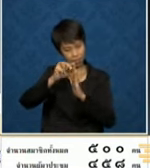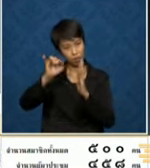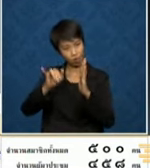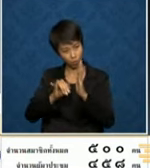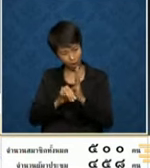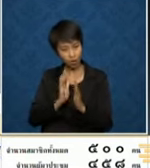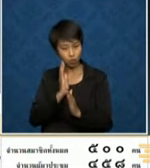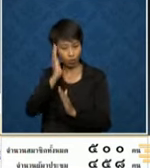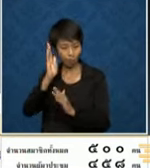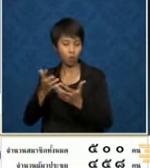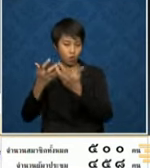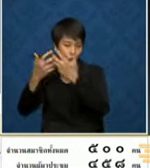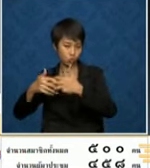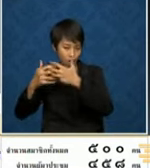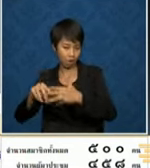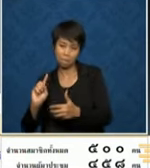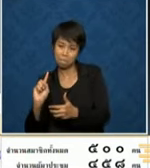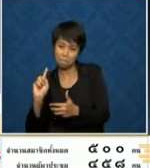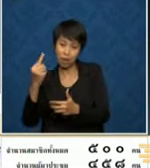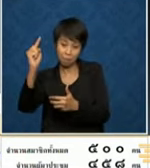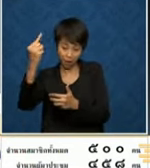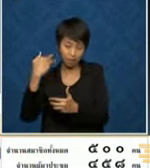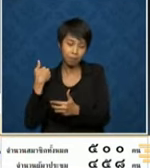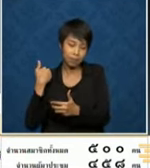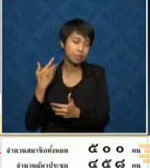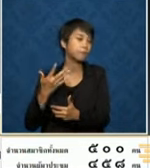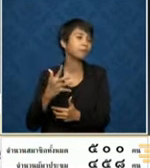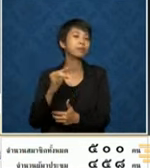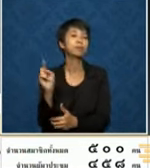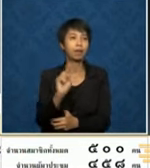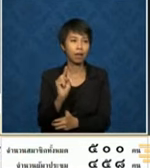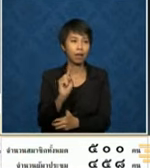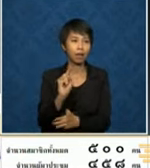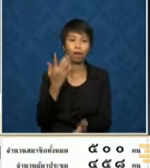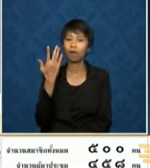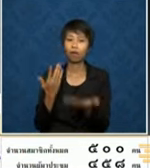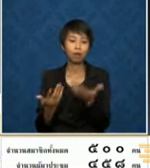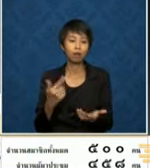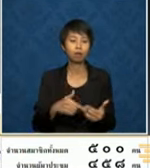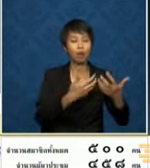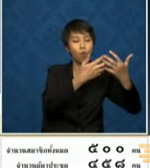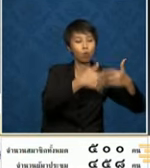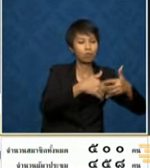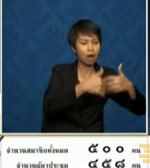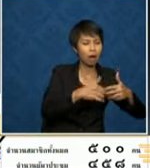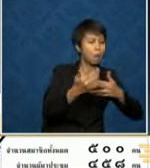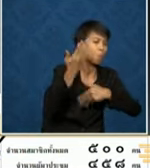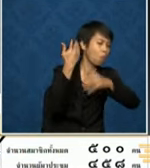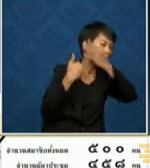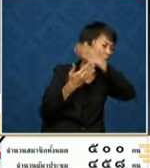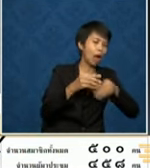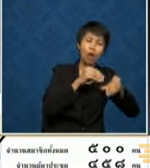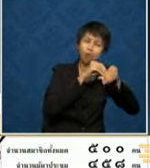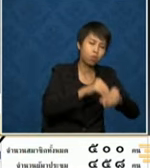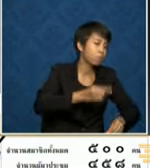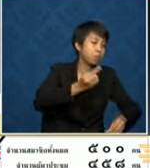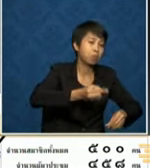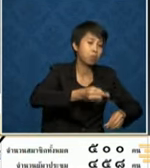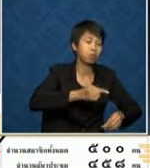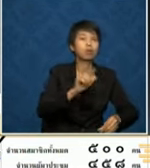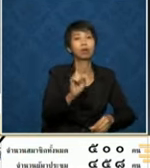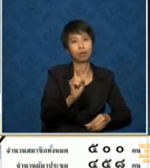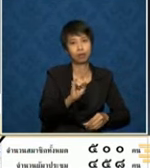ไปสู่อุตสาหกรรมใหม่อุตสาหกรรมแห่งอนาคตหรือว่าจะยังจมปลักอยู่กับอุตสาหกรรมที่กำลังจะตกยุคแบบนี้นะคะที่ต้